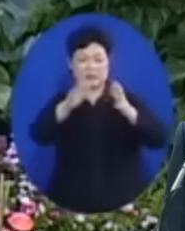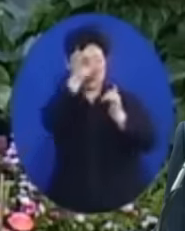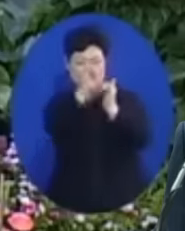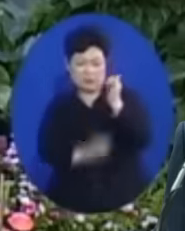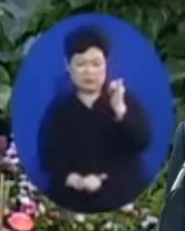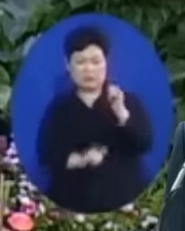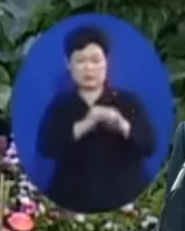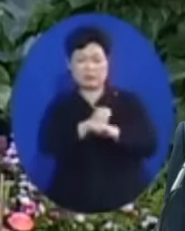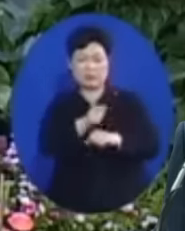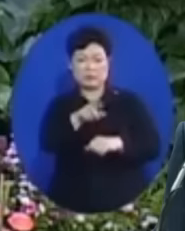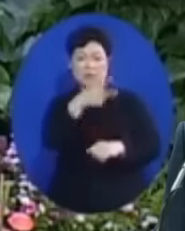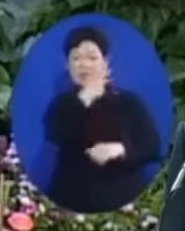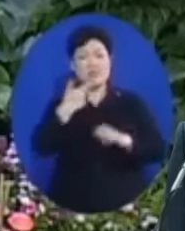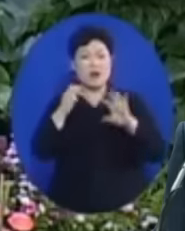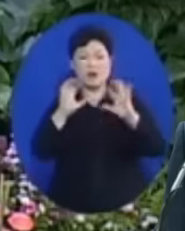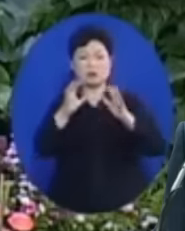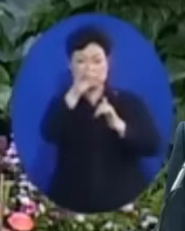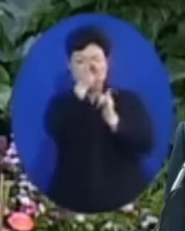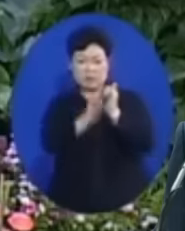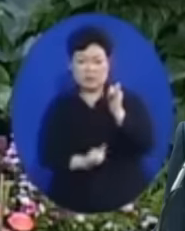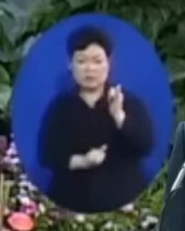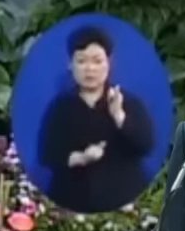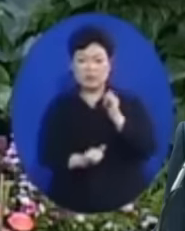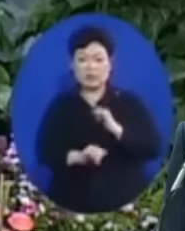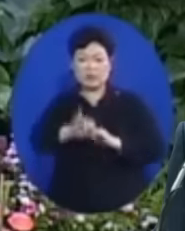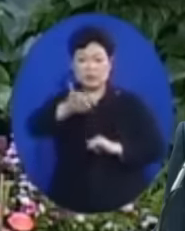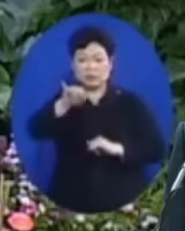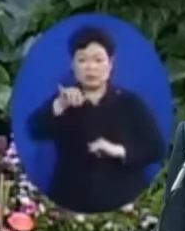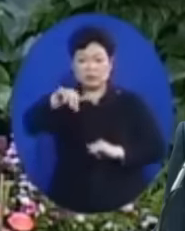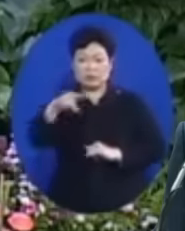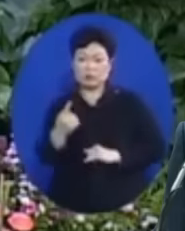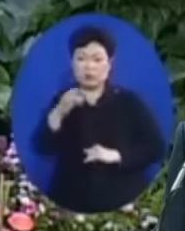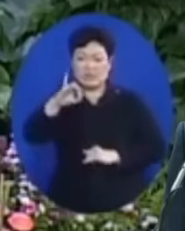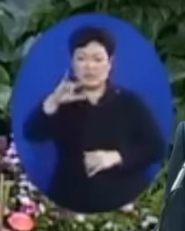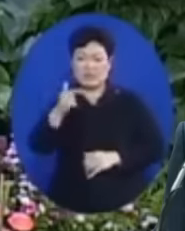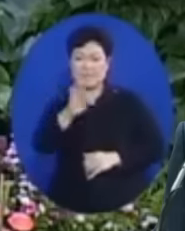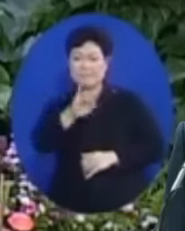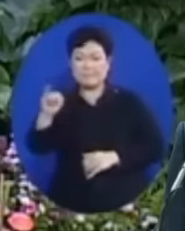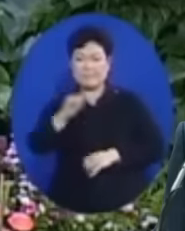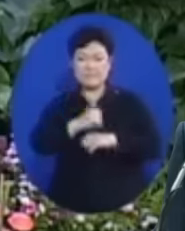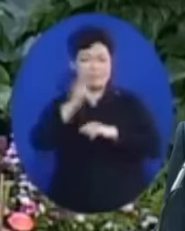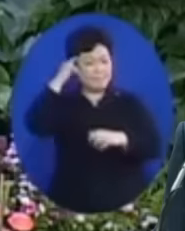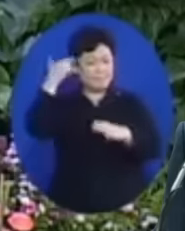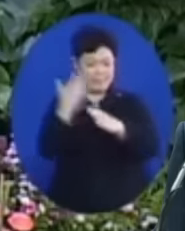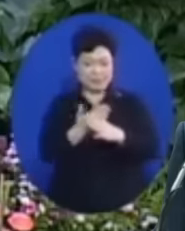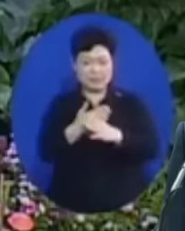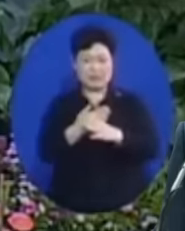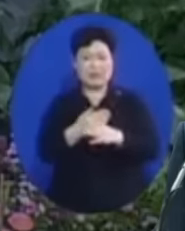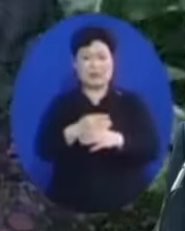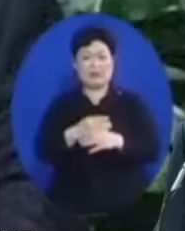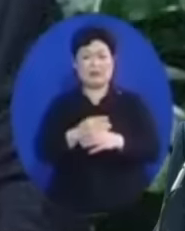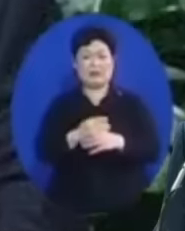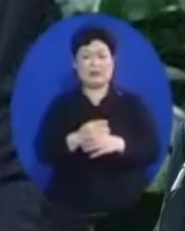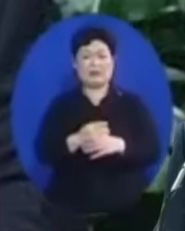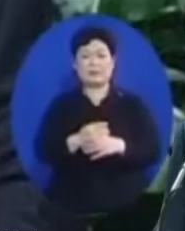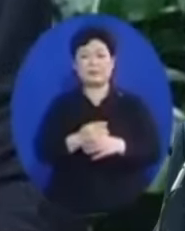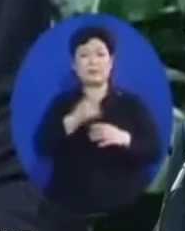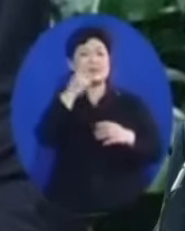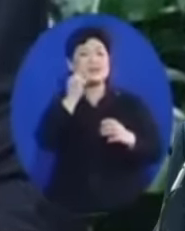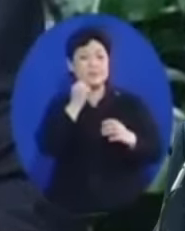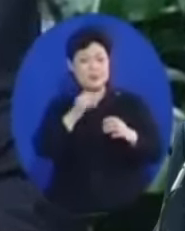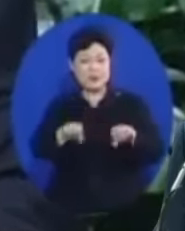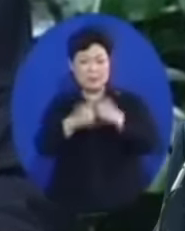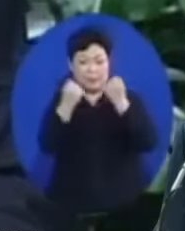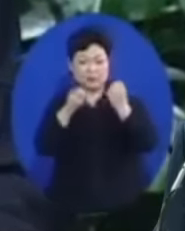대회가 있었습니다. 그곳에 영국의 역사이신 토인비 박사가 일본의 역사학자를 만나서 이런 질문을 했습니다. 일본이